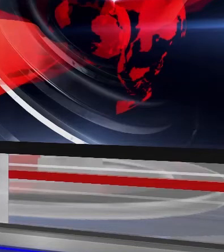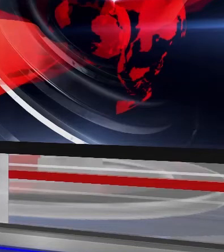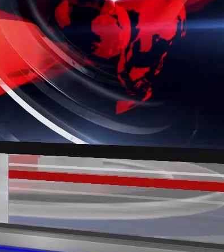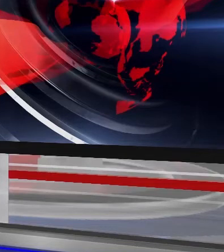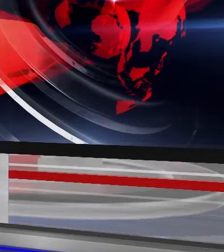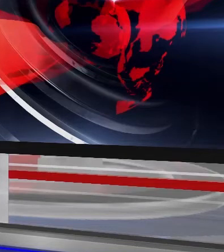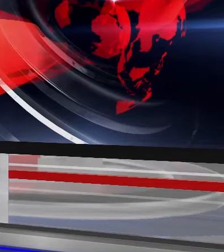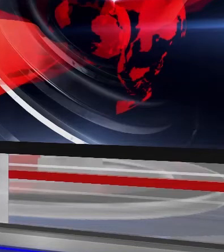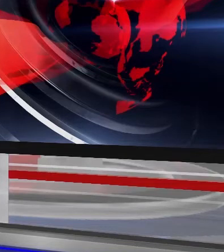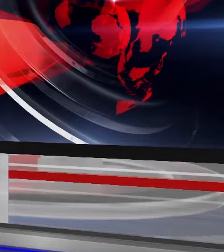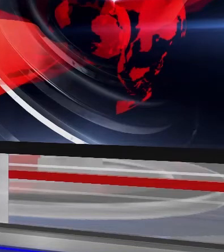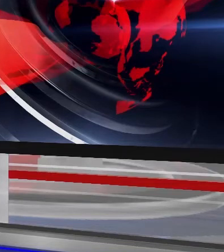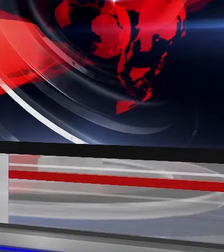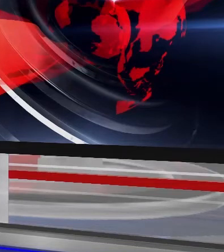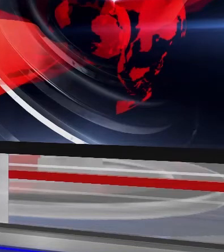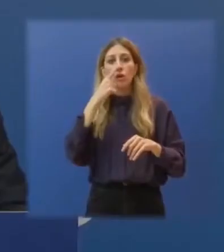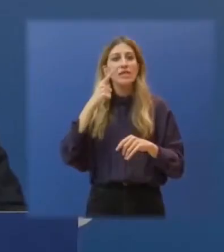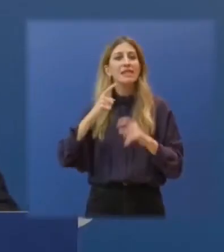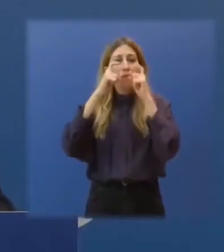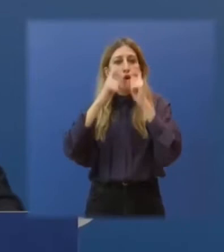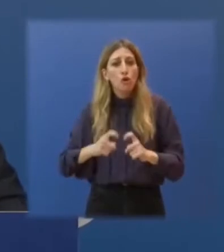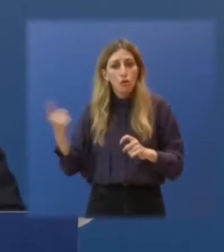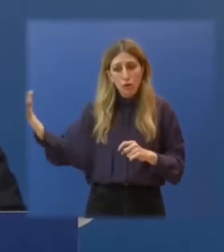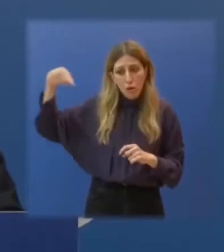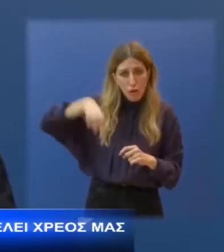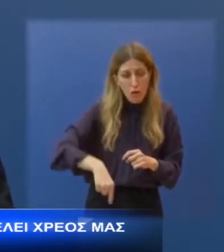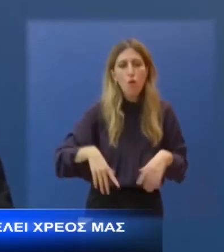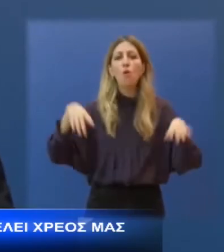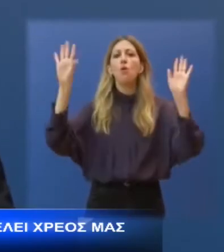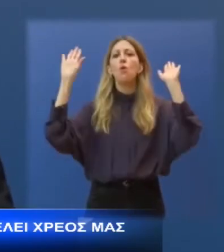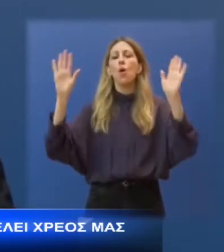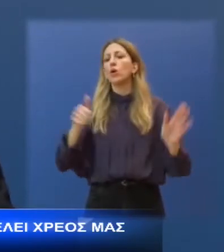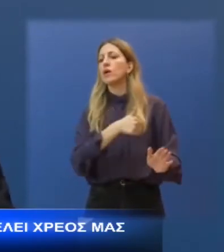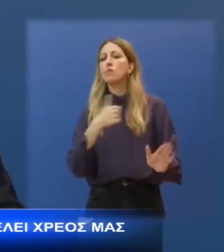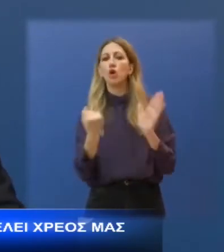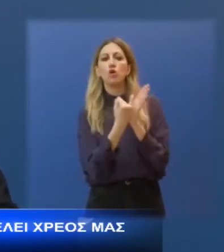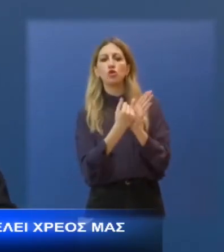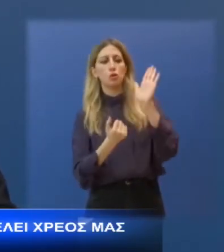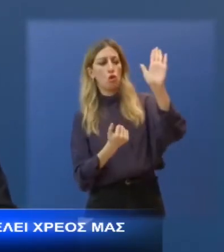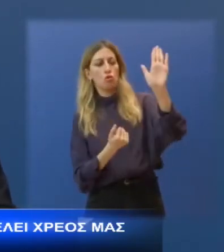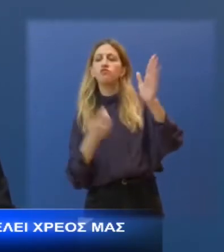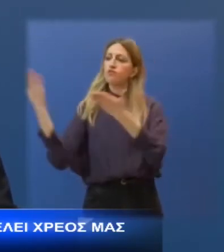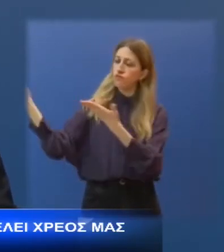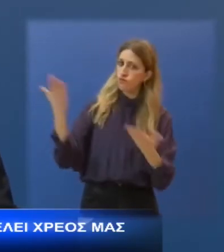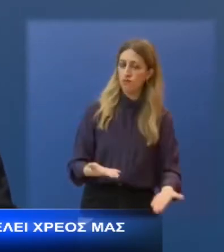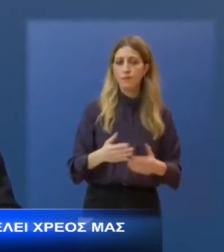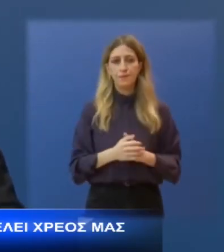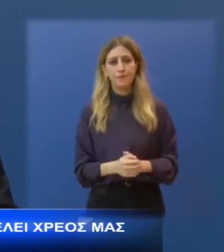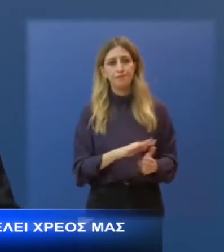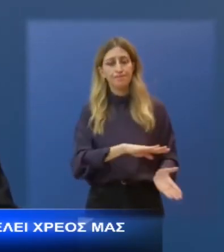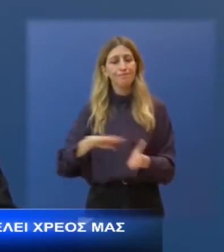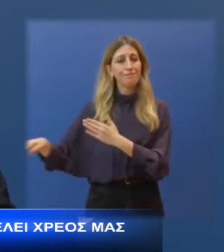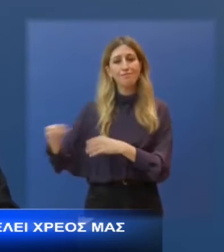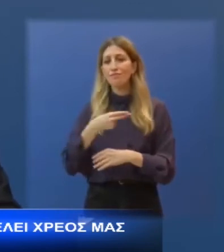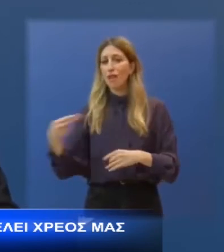αποτελεί χρέος μας προς την κοινωνία, τόνισε. Τέλος, σε ό,τι αφορά την αντιμετώπιση της οπαδικής βίας, σε συνέχεια